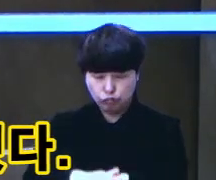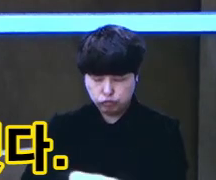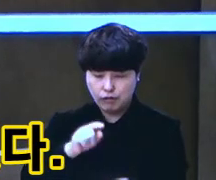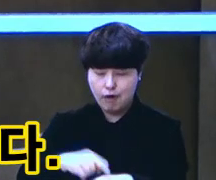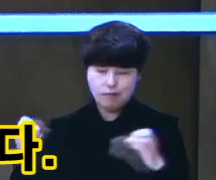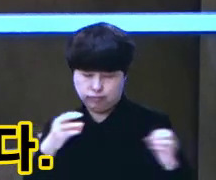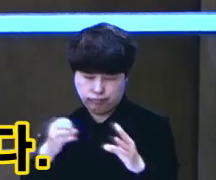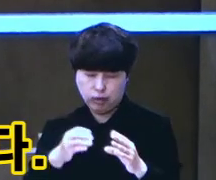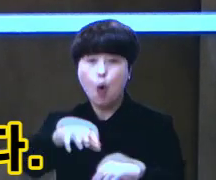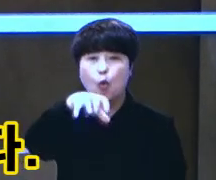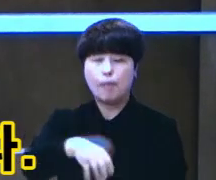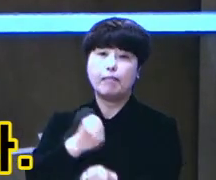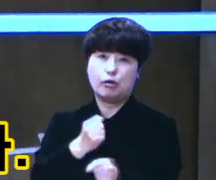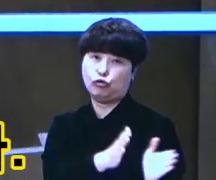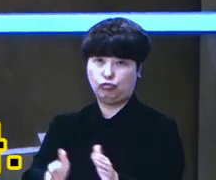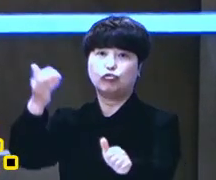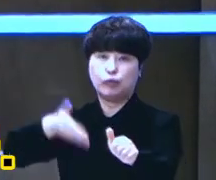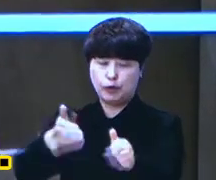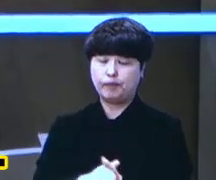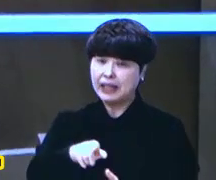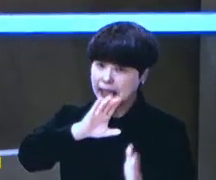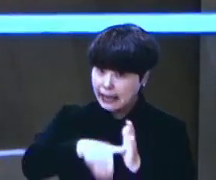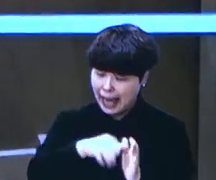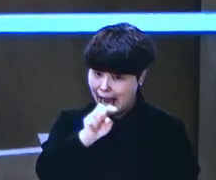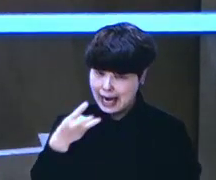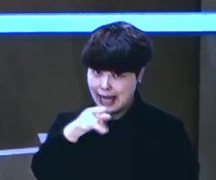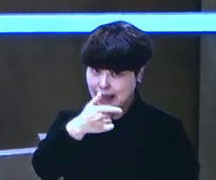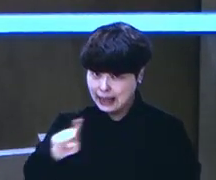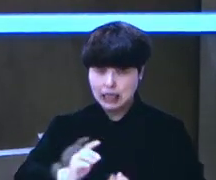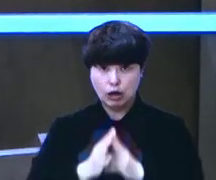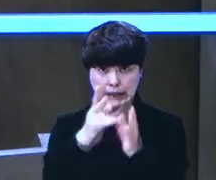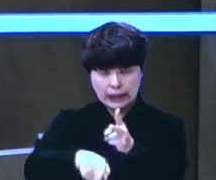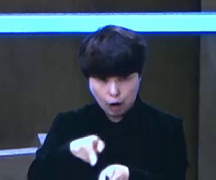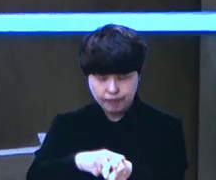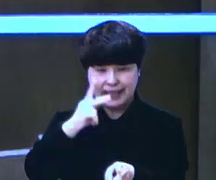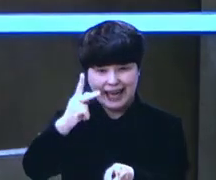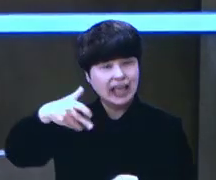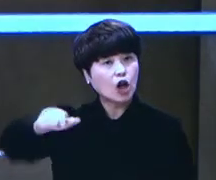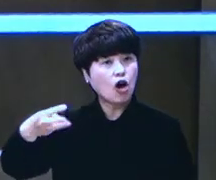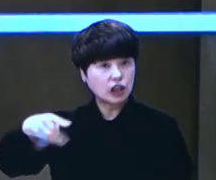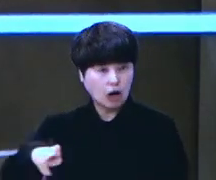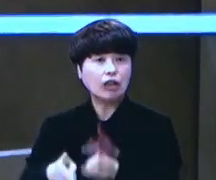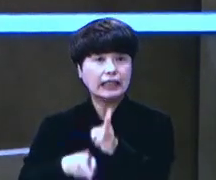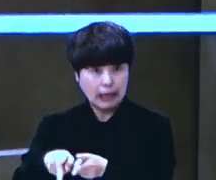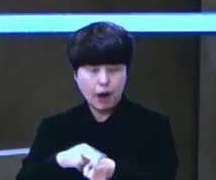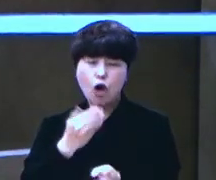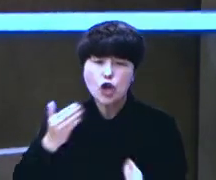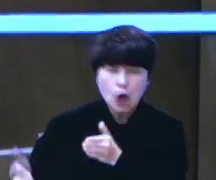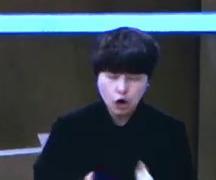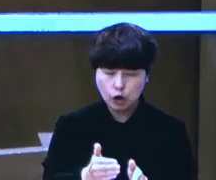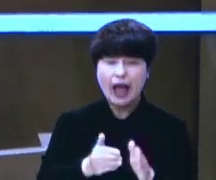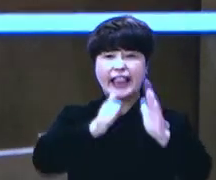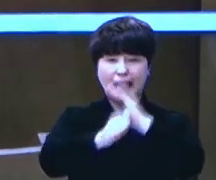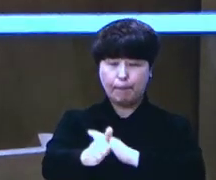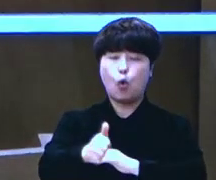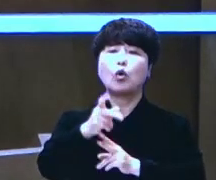주십시오. 이제 아레나 건설 사업과 K컬처 밸리 사업은 경기도의 대표 사업이